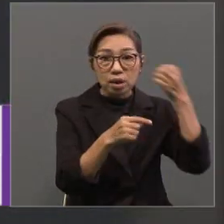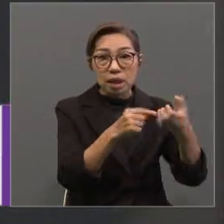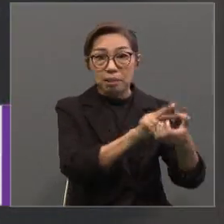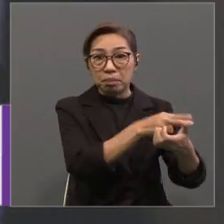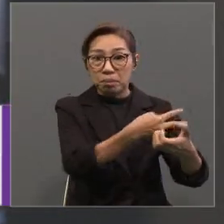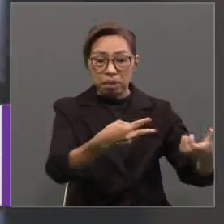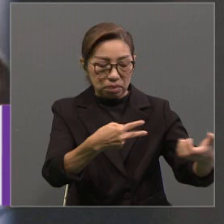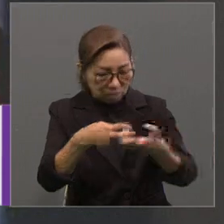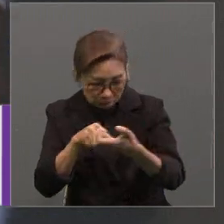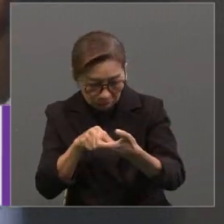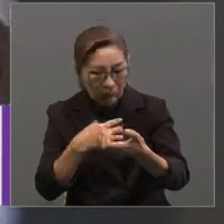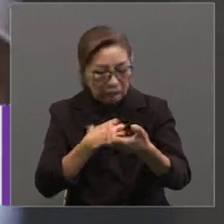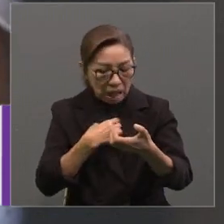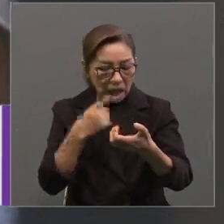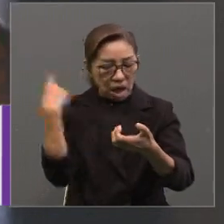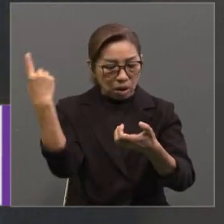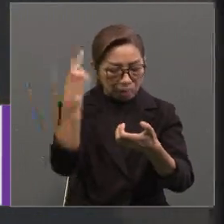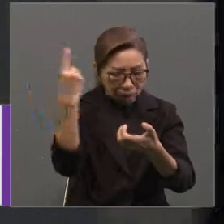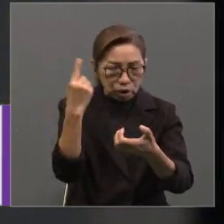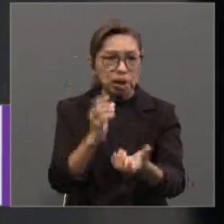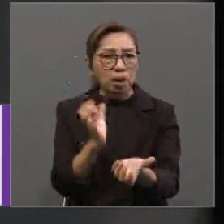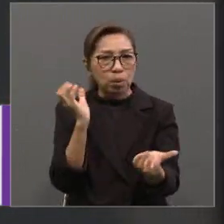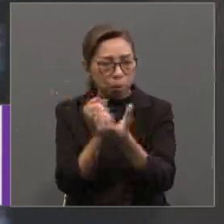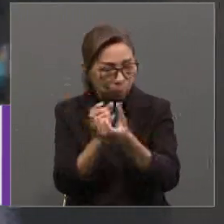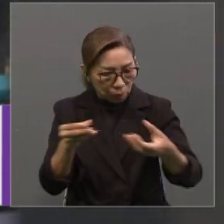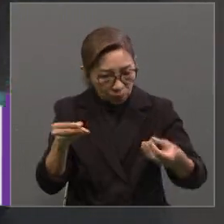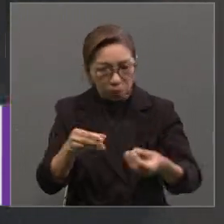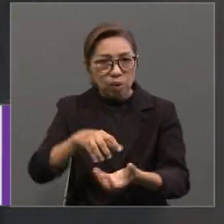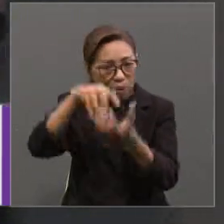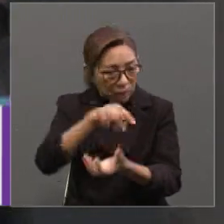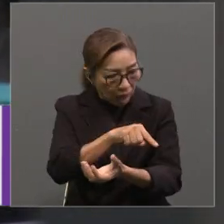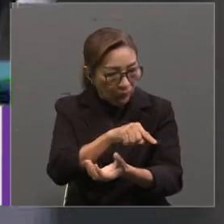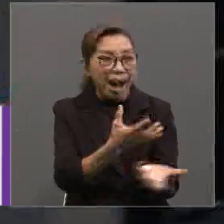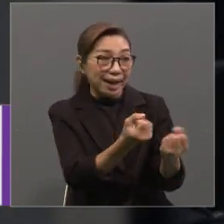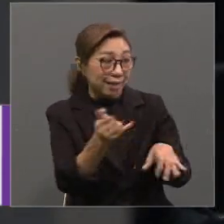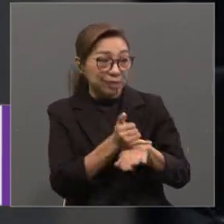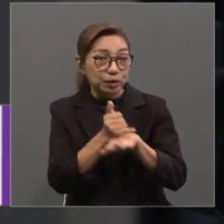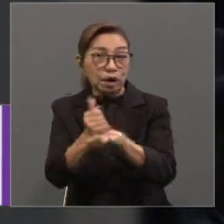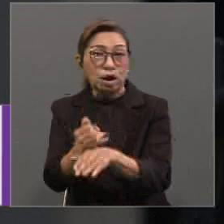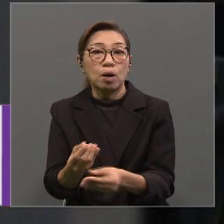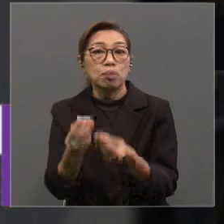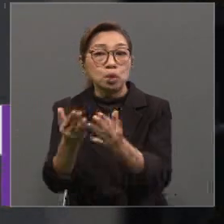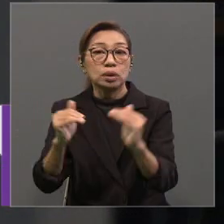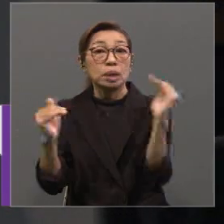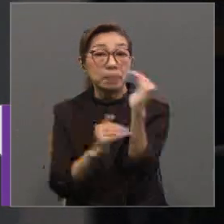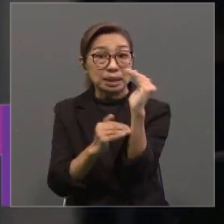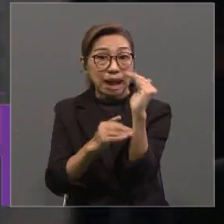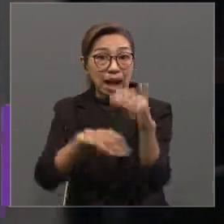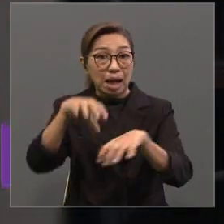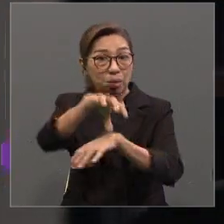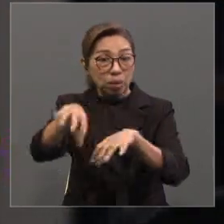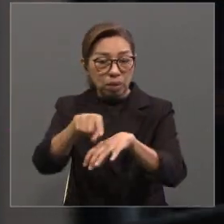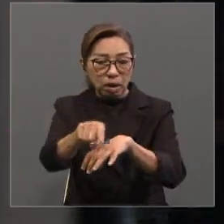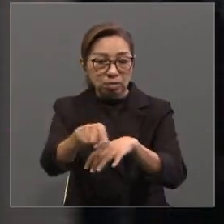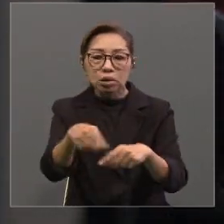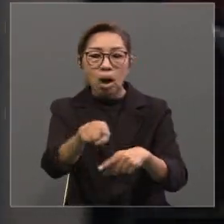เที่ยวคาสิโนอ่ะจึงพาไปที่บ่อนการพนันย่านเตาปูนแล้วก็ย่านปิ่นเกล้านะคะแต่ว่าทั้งสองสถานที่เนี่ยไม่ได้รับอนุญ